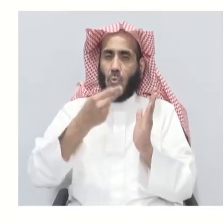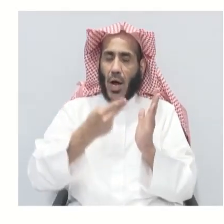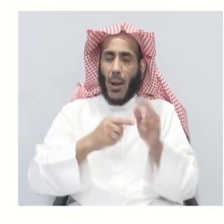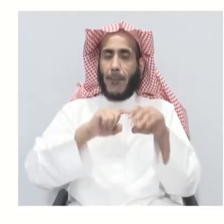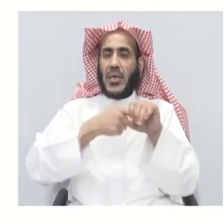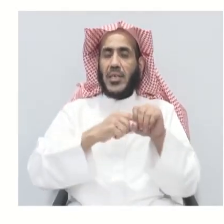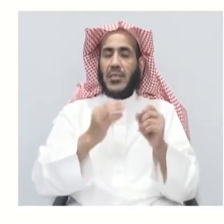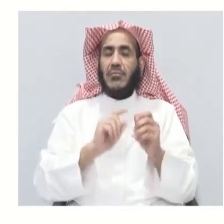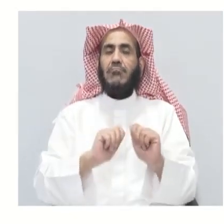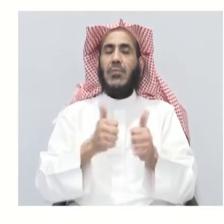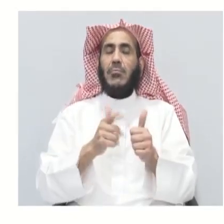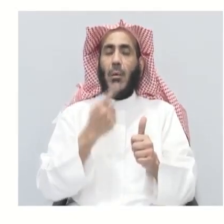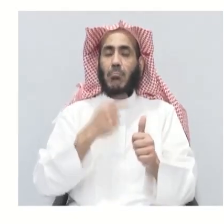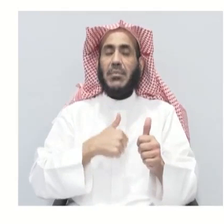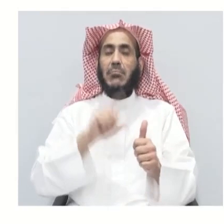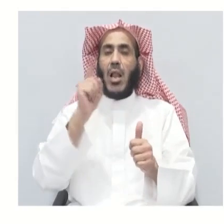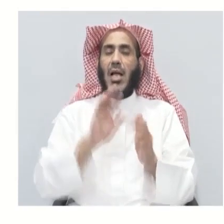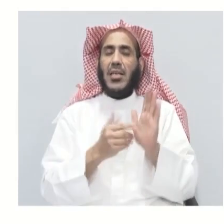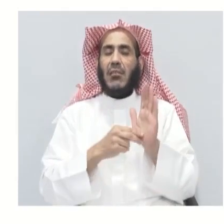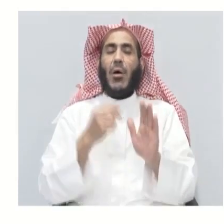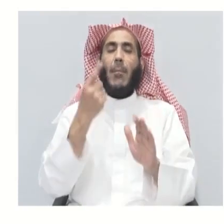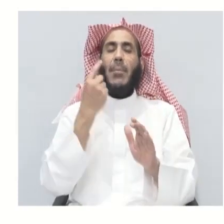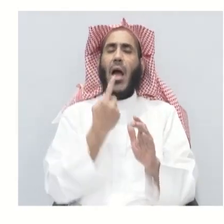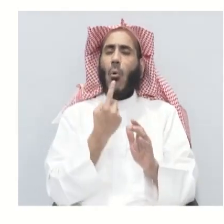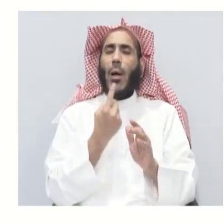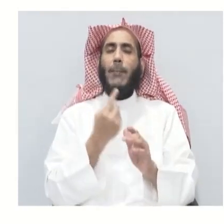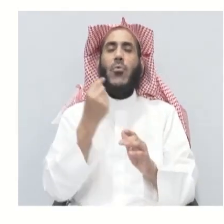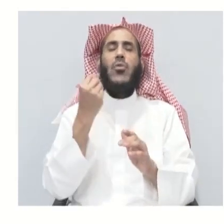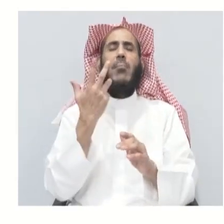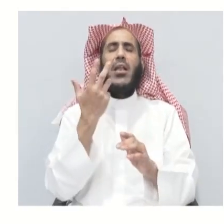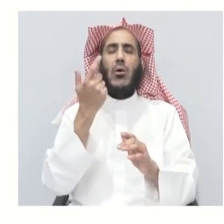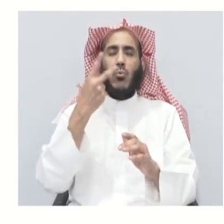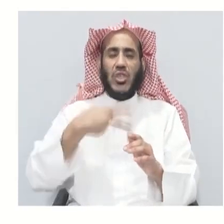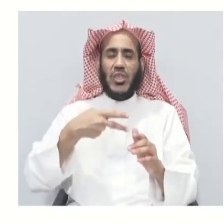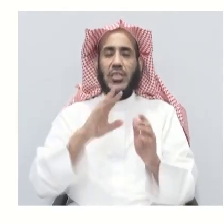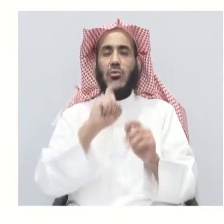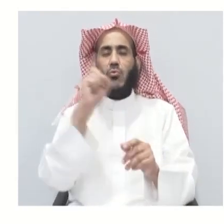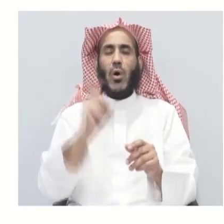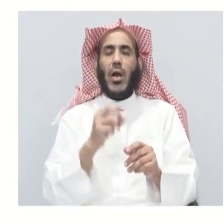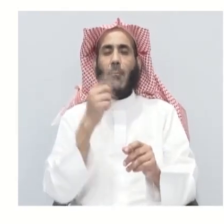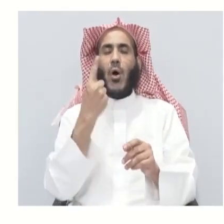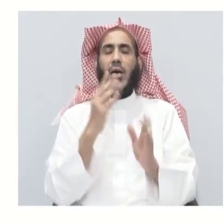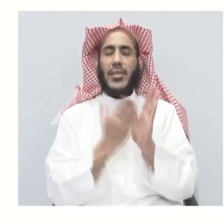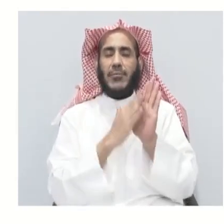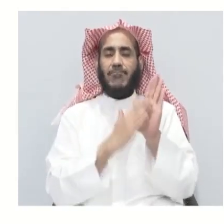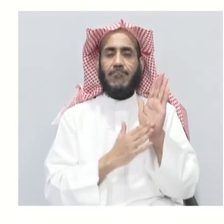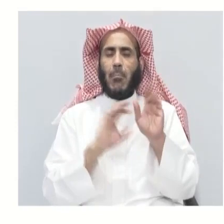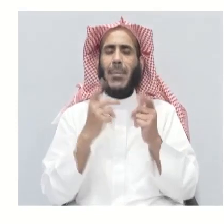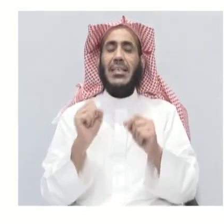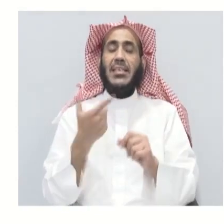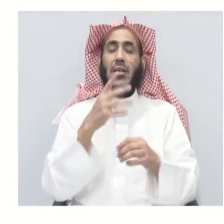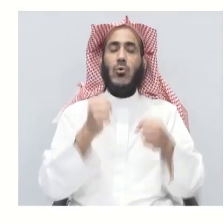الرصاص لنبدا بسم الله في صفحه 128 في سؤال رقم واحد ماذا يقول اقرا معي ما تسارع